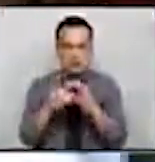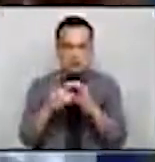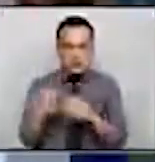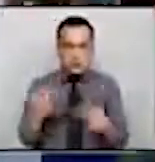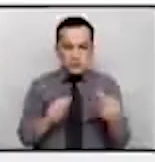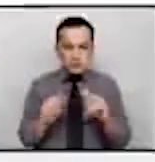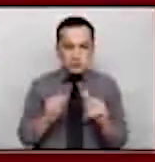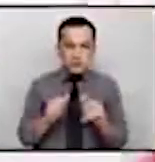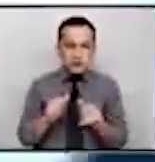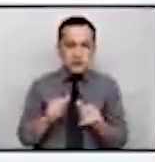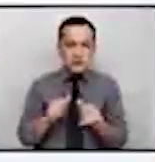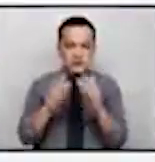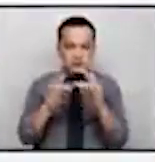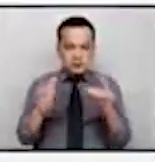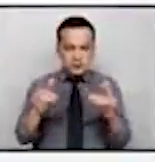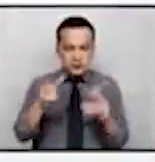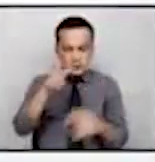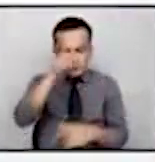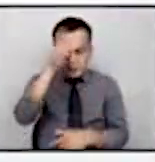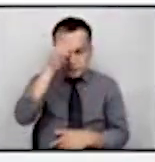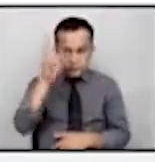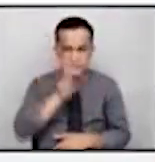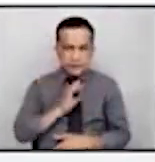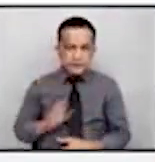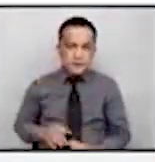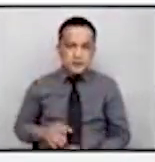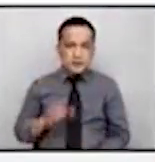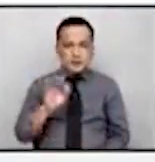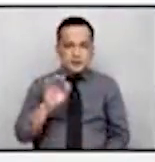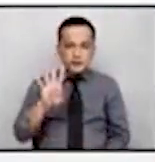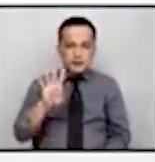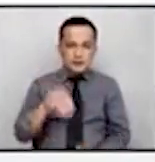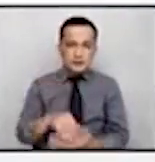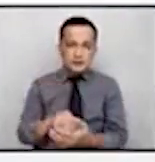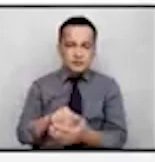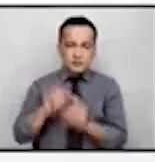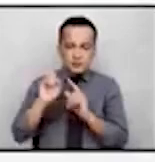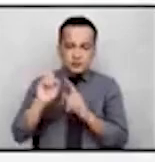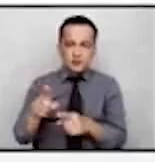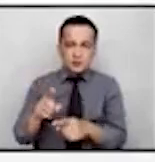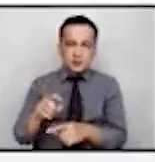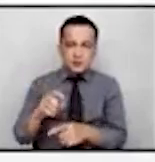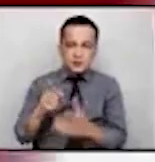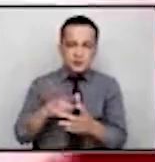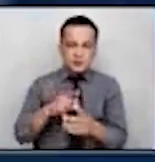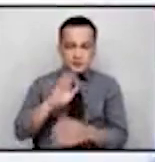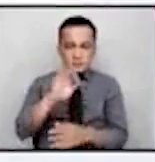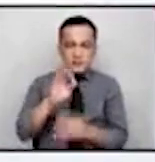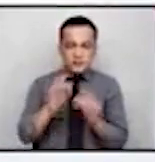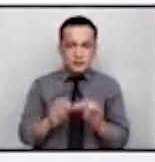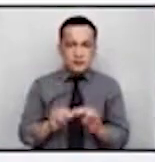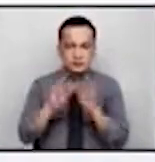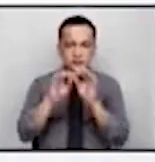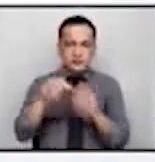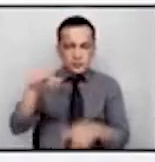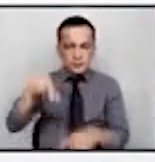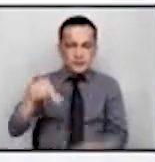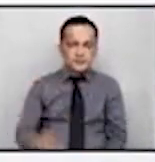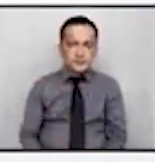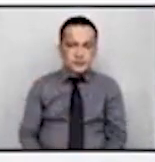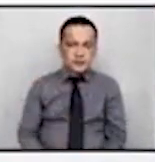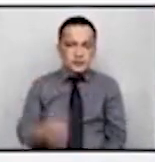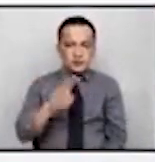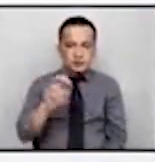itim na Nazareno. Higit 94,000 naman ang bilang ng dumalo sa First Friday Mass sa Quiapo Church. Higit 254,000